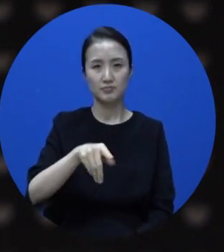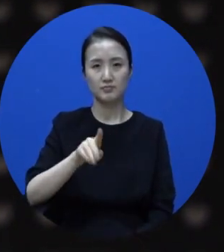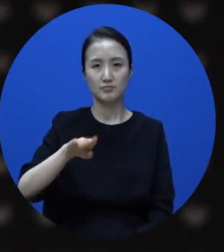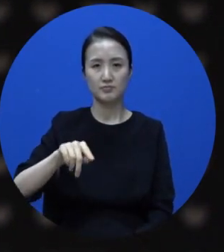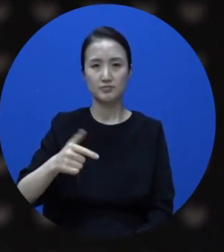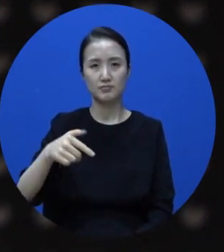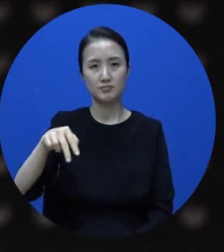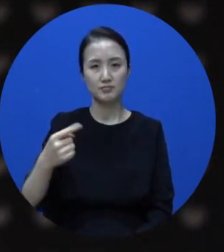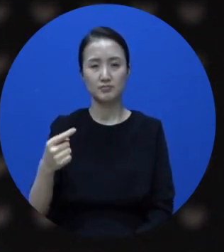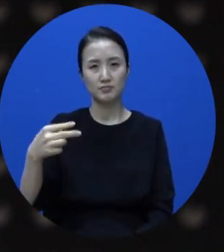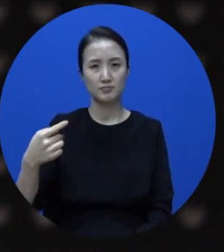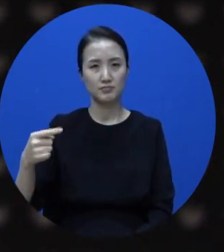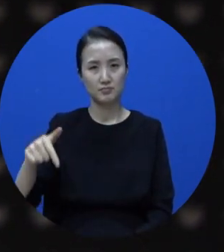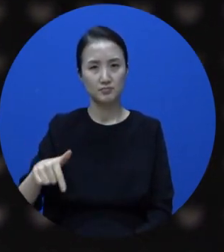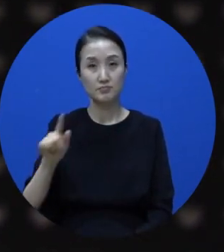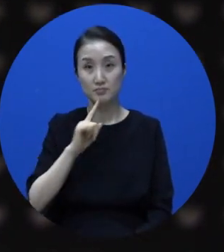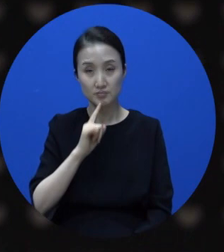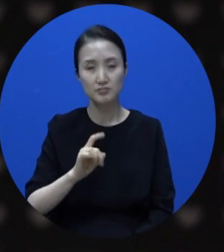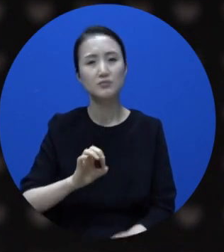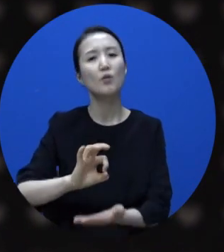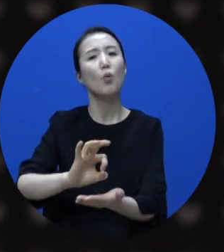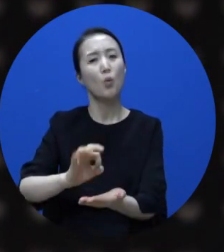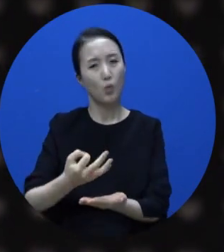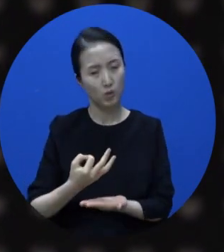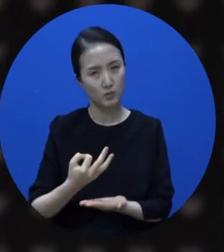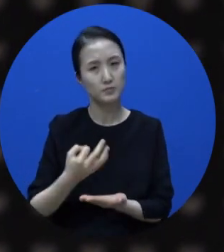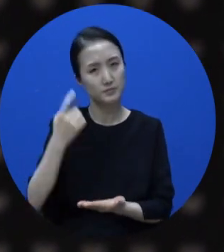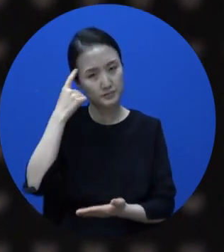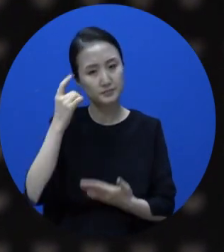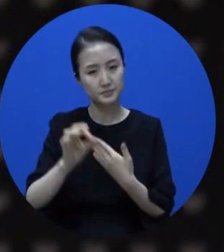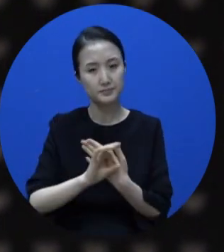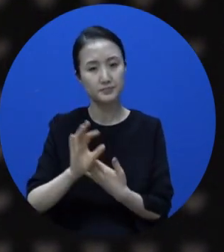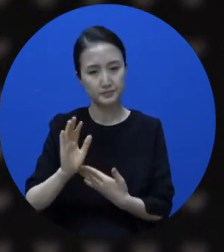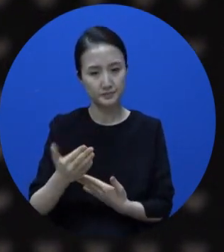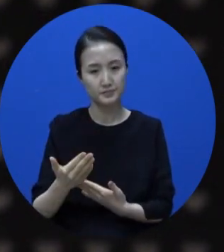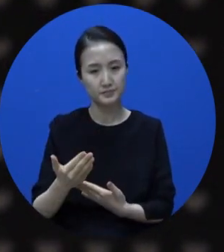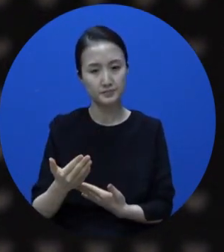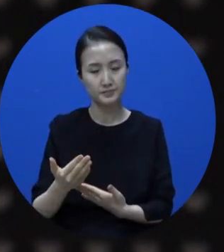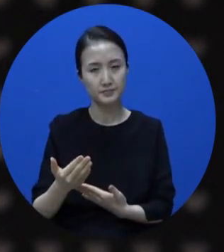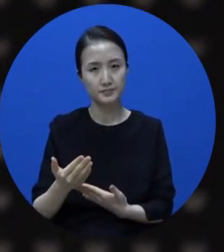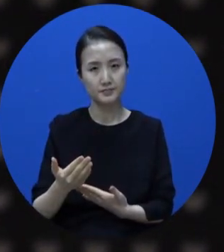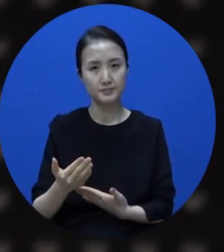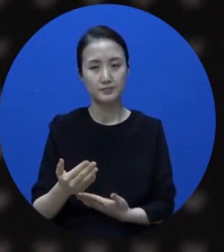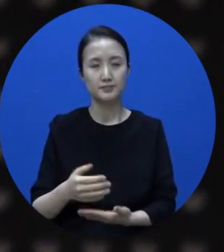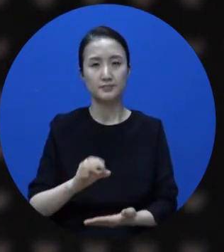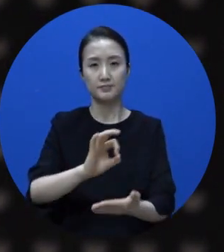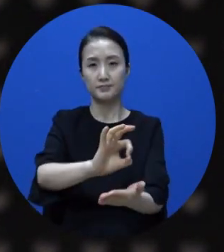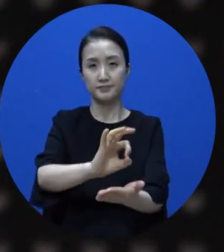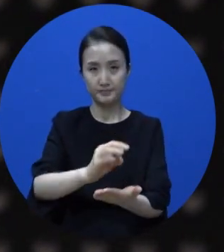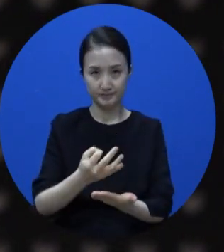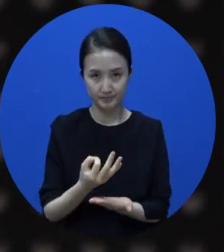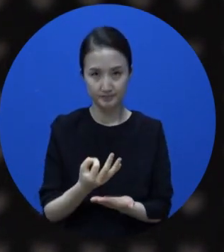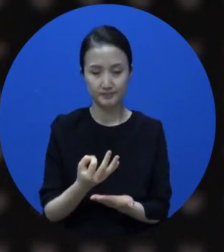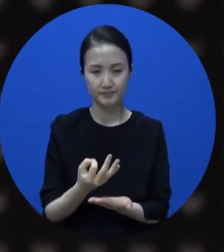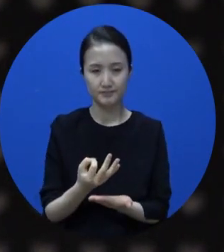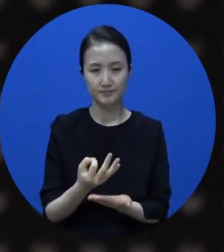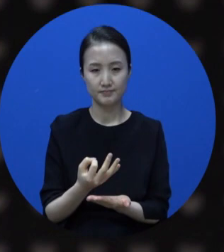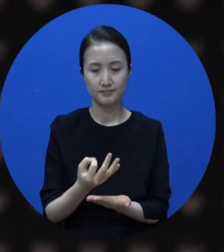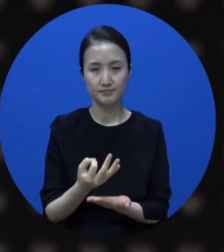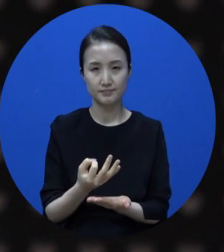그냥 편하게 만 말씀드리면 월급 통장에 찍히는 월급 다 떼고 그냥 그것을 가처분소득이 로 생각해